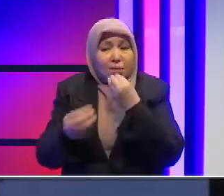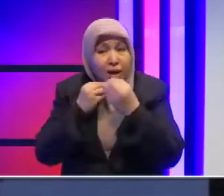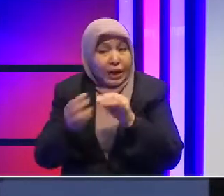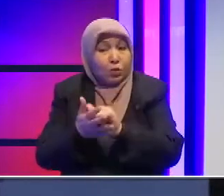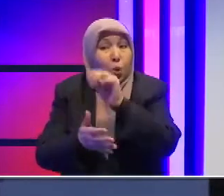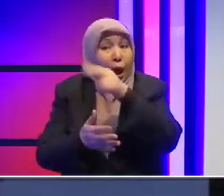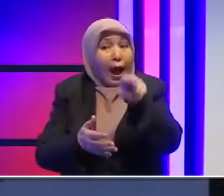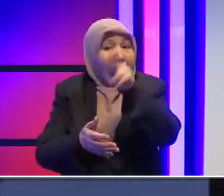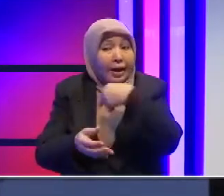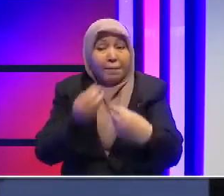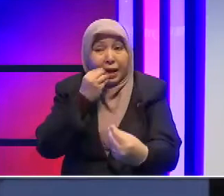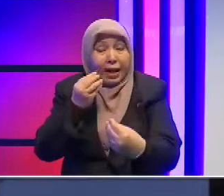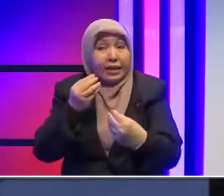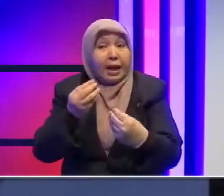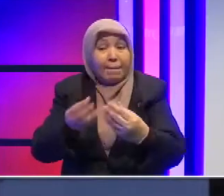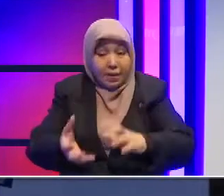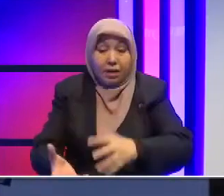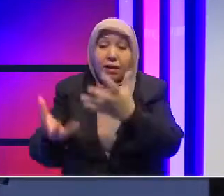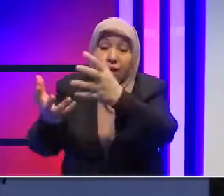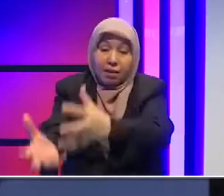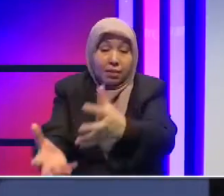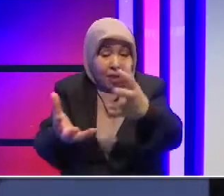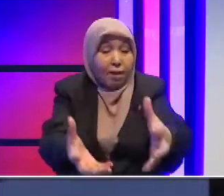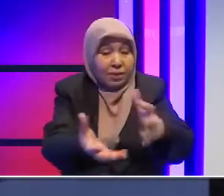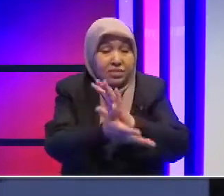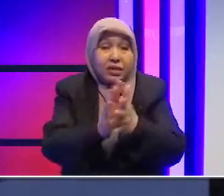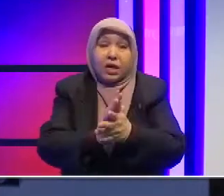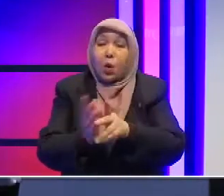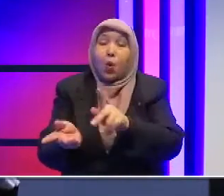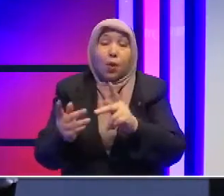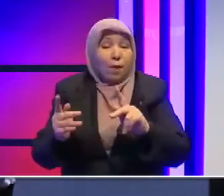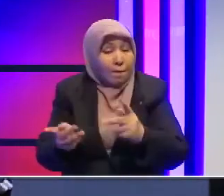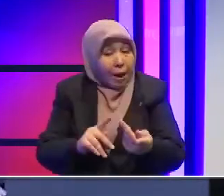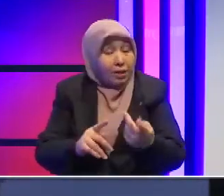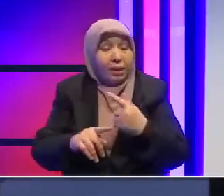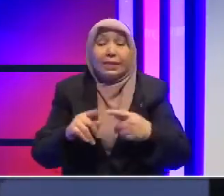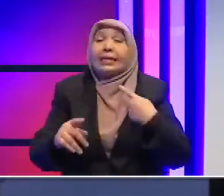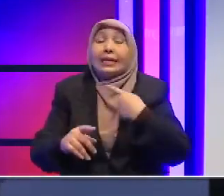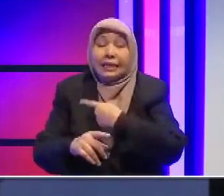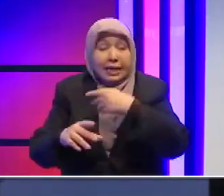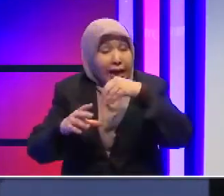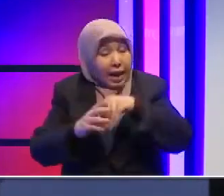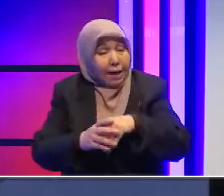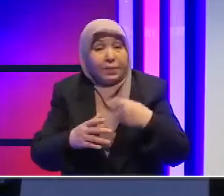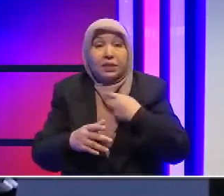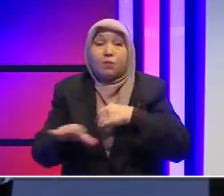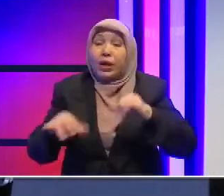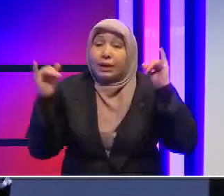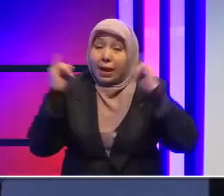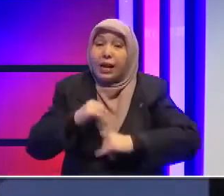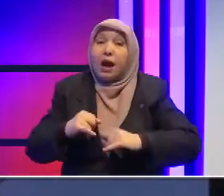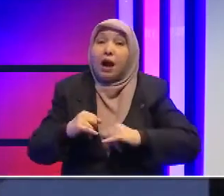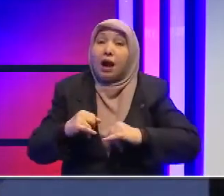haram memakan haiwan yang mereka hadapkan sebagai korban. Tetapi kita dalam syariat kita, apa yang kita lakukan ibadah